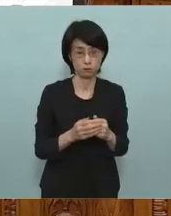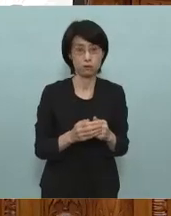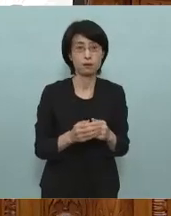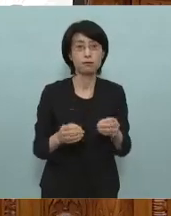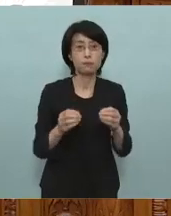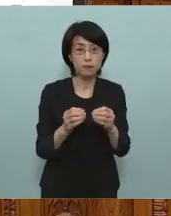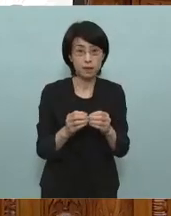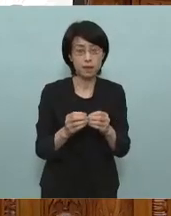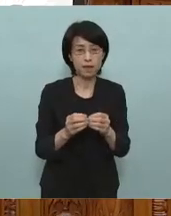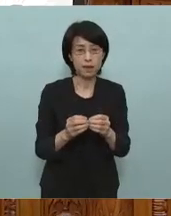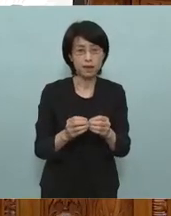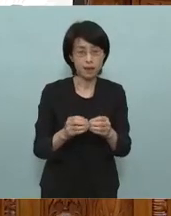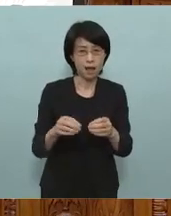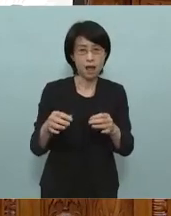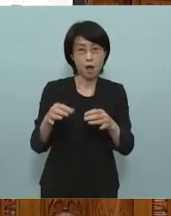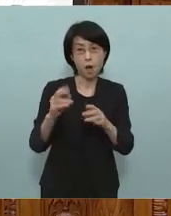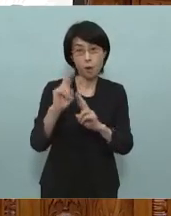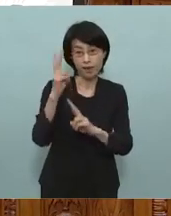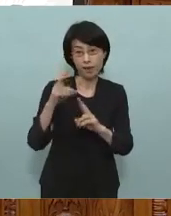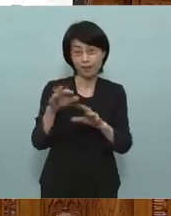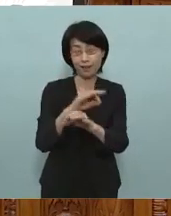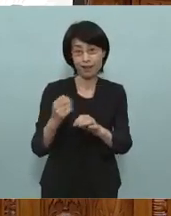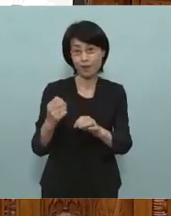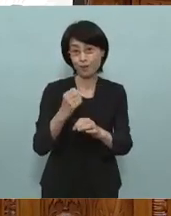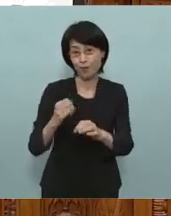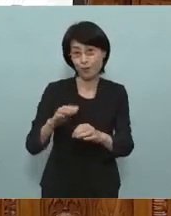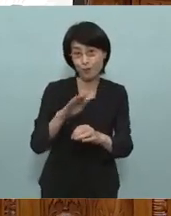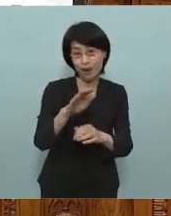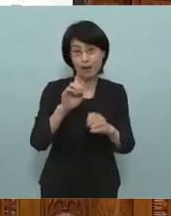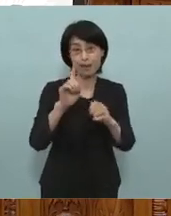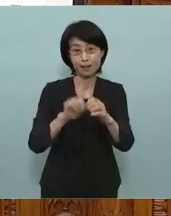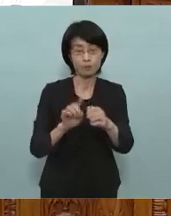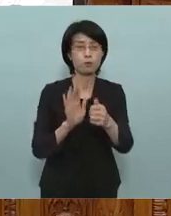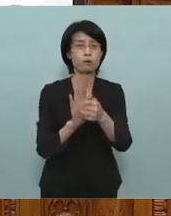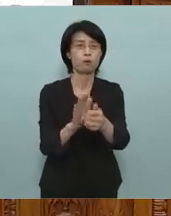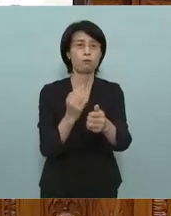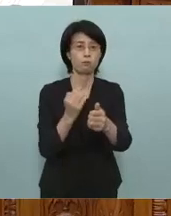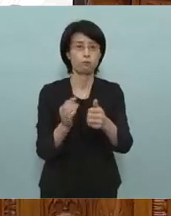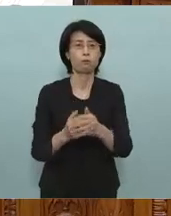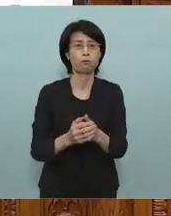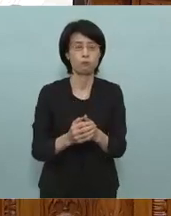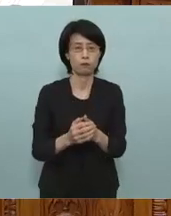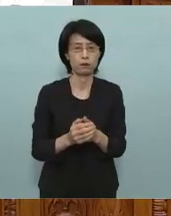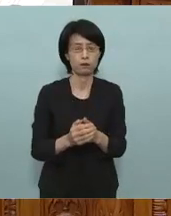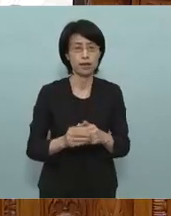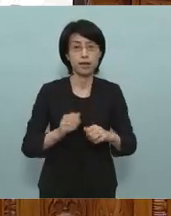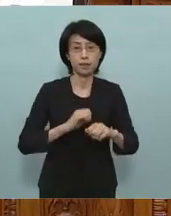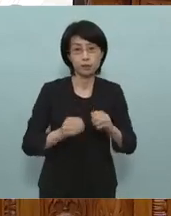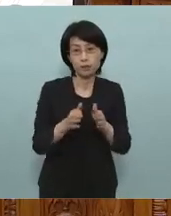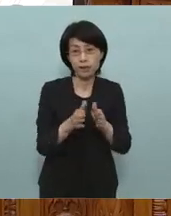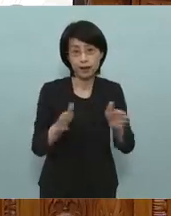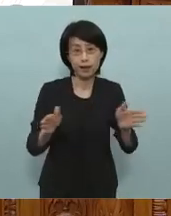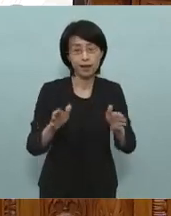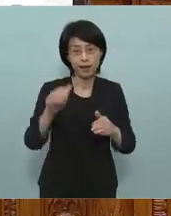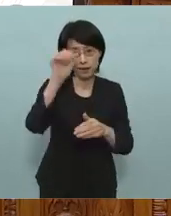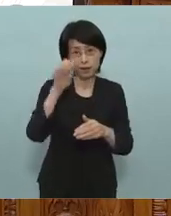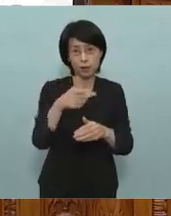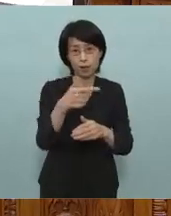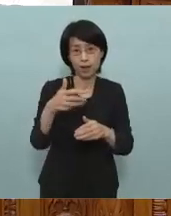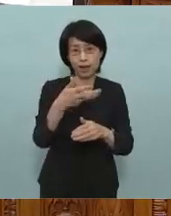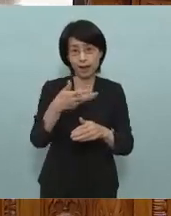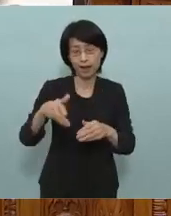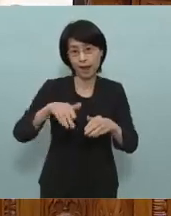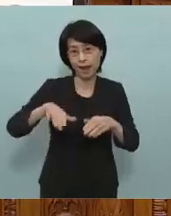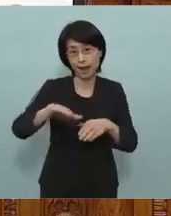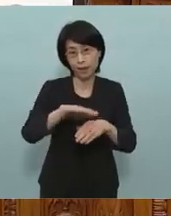て強い沖縄経済を作るための取組を進めます自由で開かれたインド太平洋